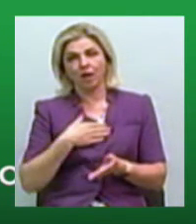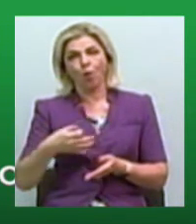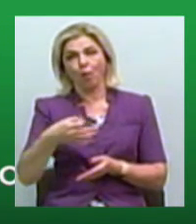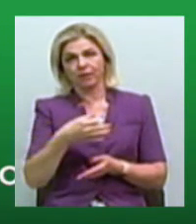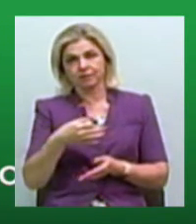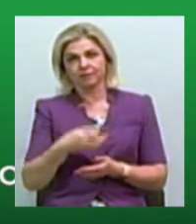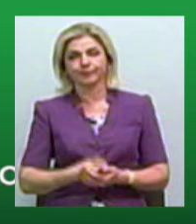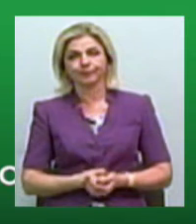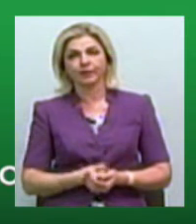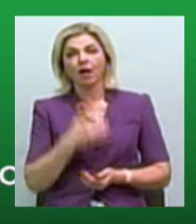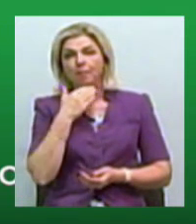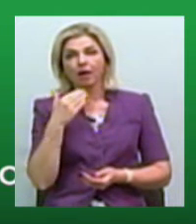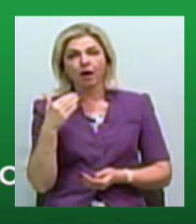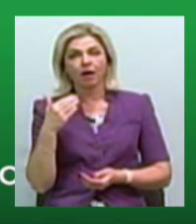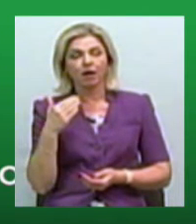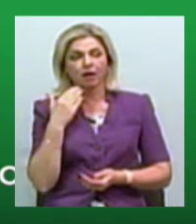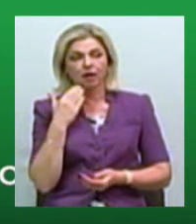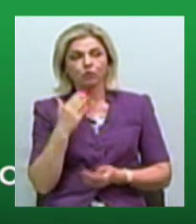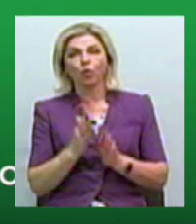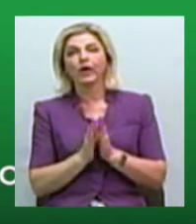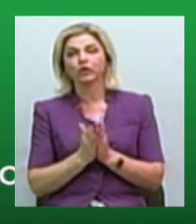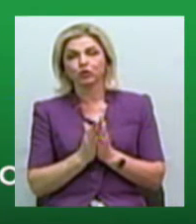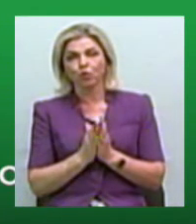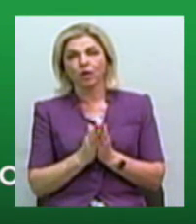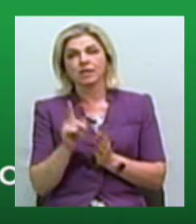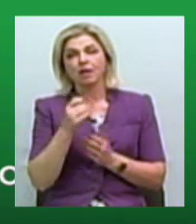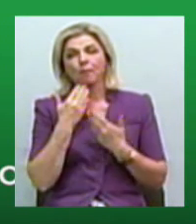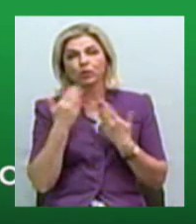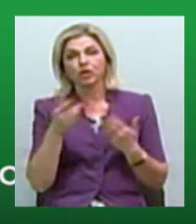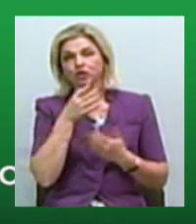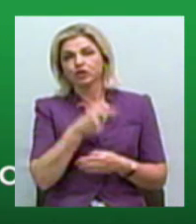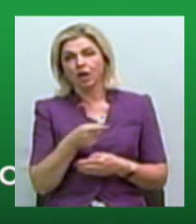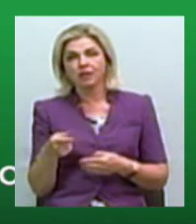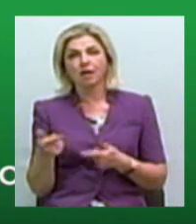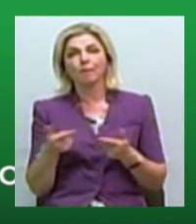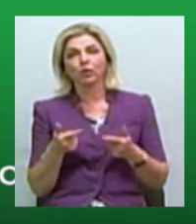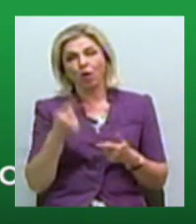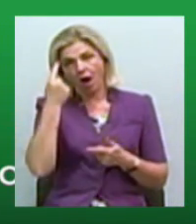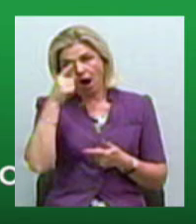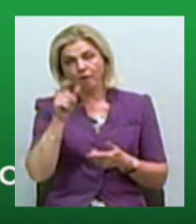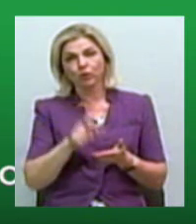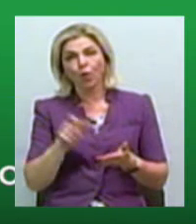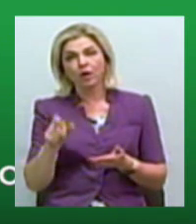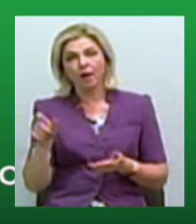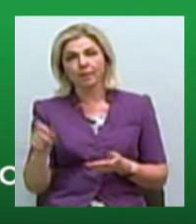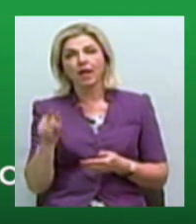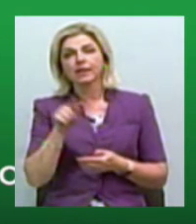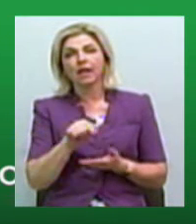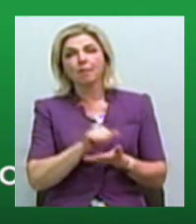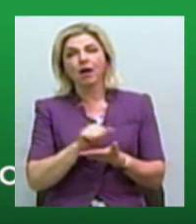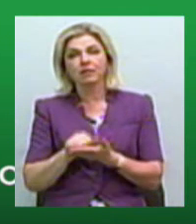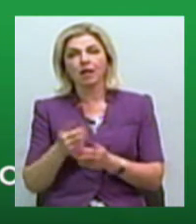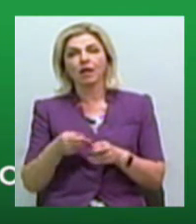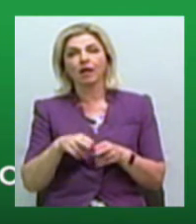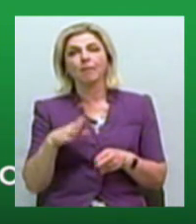області. Багато книжок за останній час підготовлені авторами по тих матеріалах, які